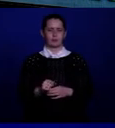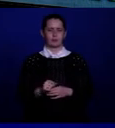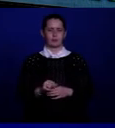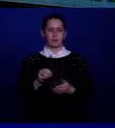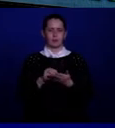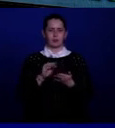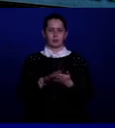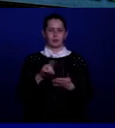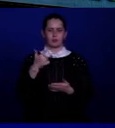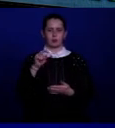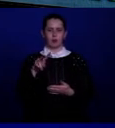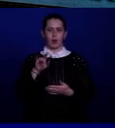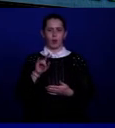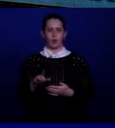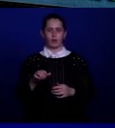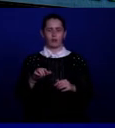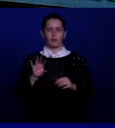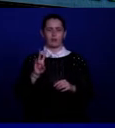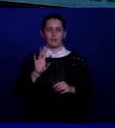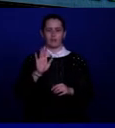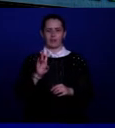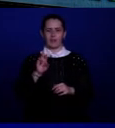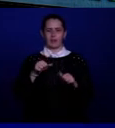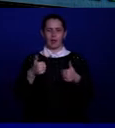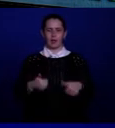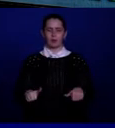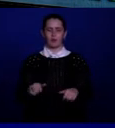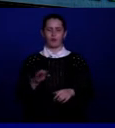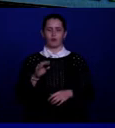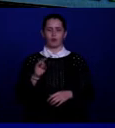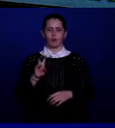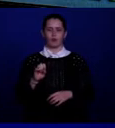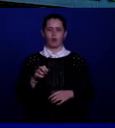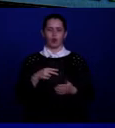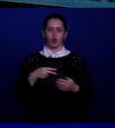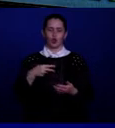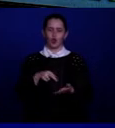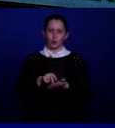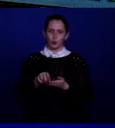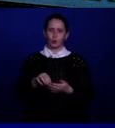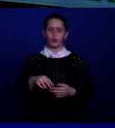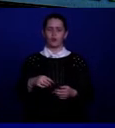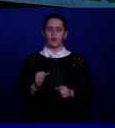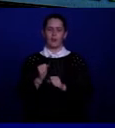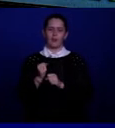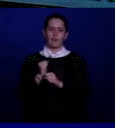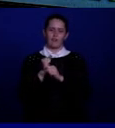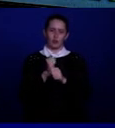Запишем глаголы в неопределенной форме. Иду, везешь,